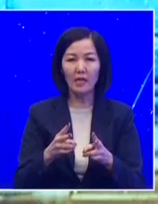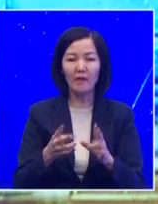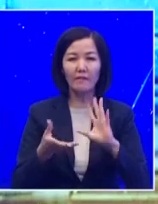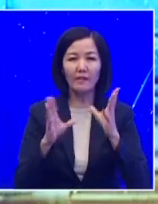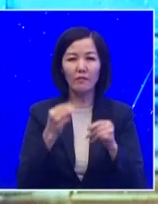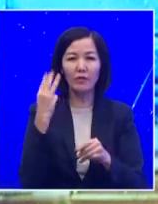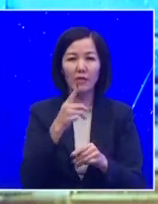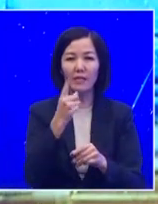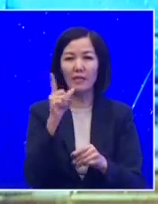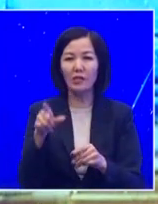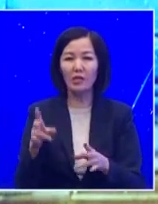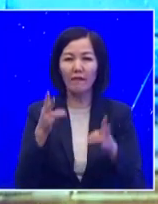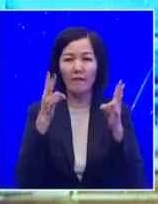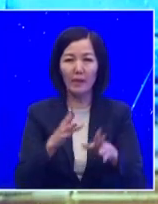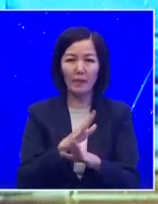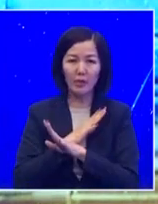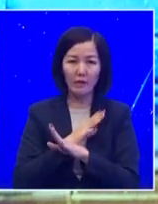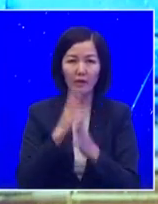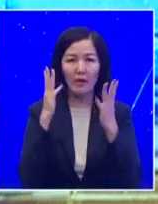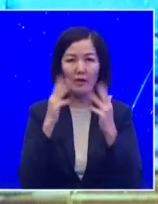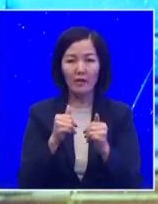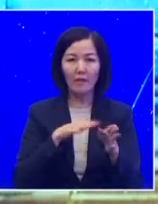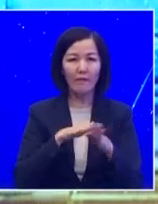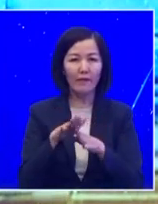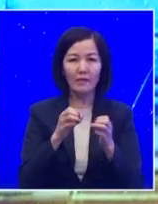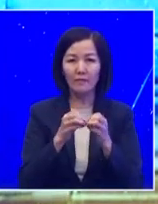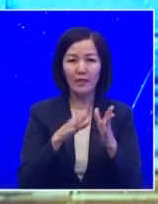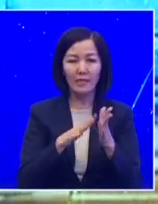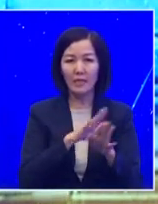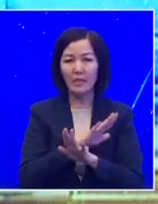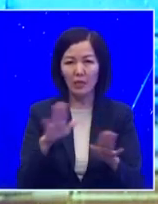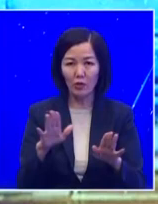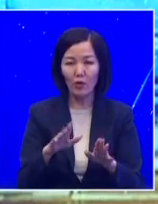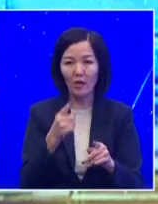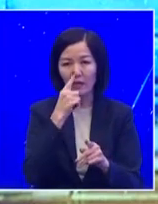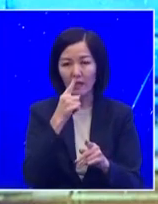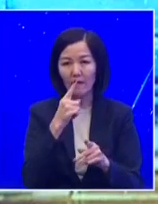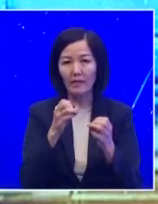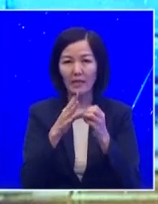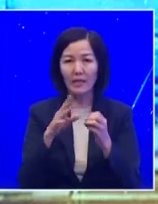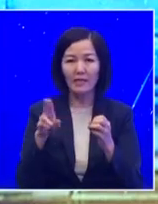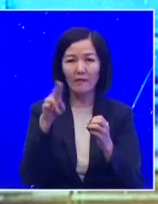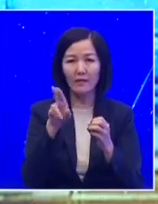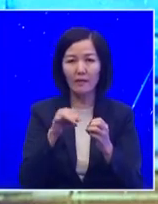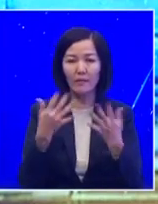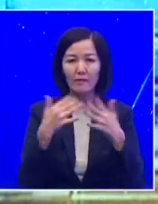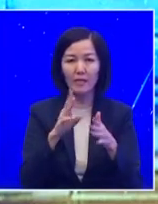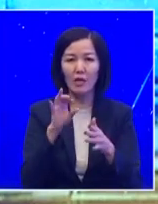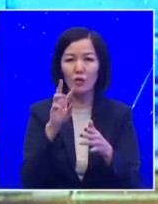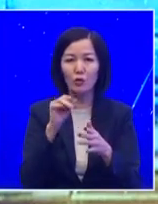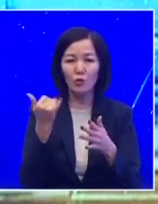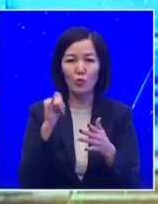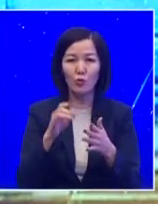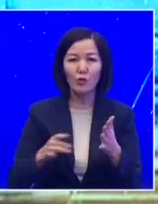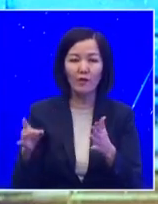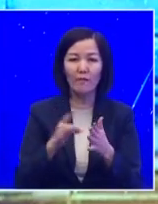жизни 31 человека, в их числе и несовершеннолетних. А совсем недавно, 13 декабря, в селе Шонже Уйгурского